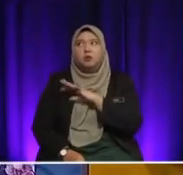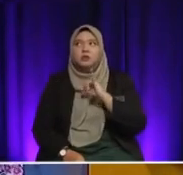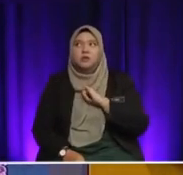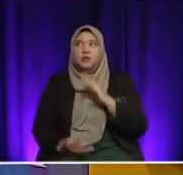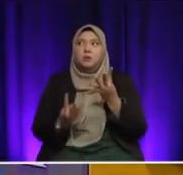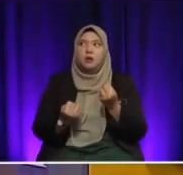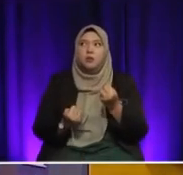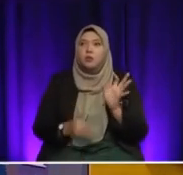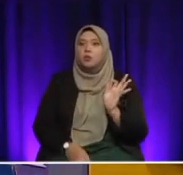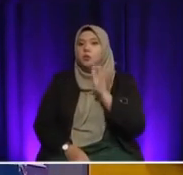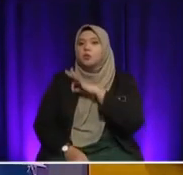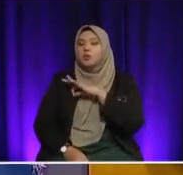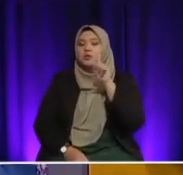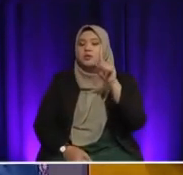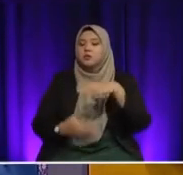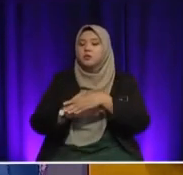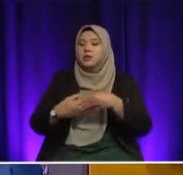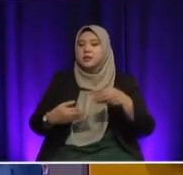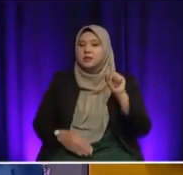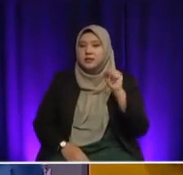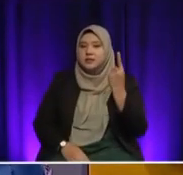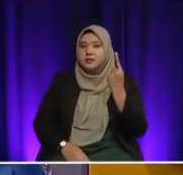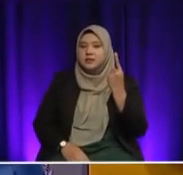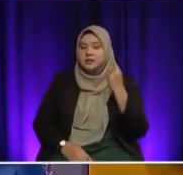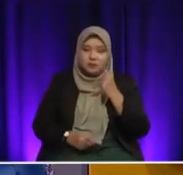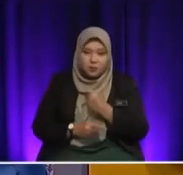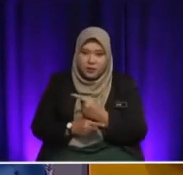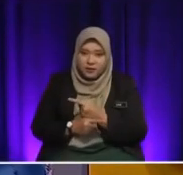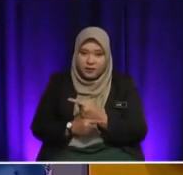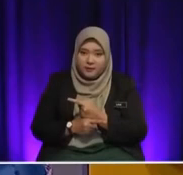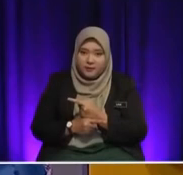peratus keuntungan. Okay.